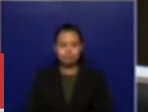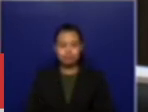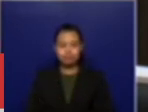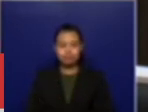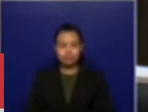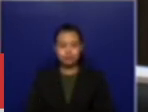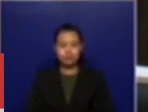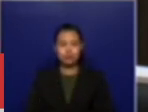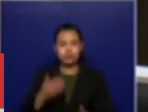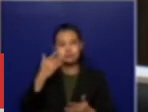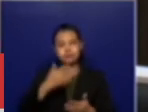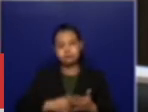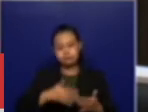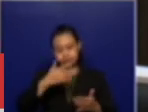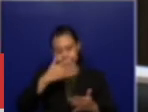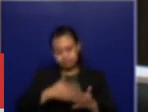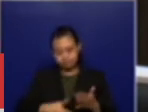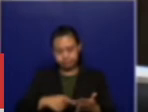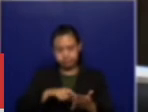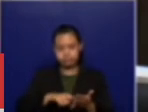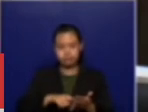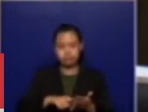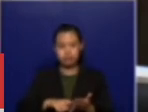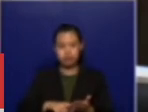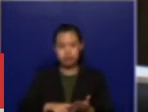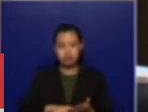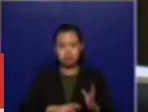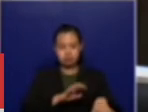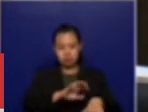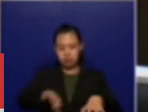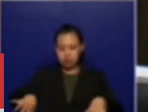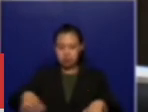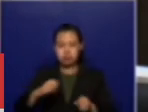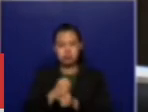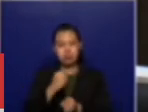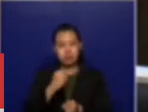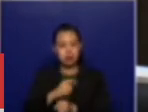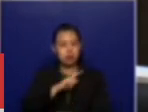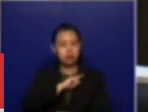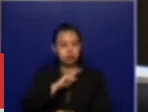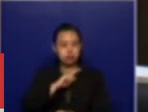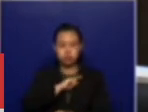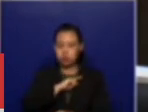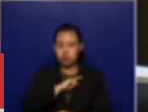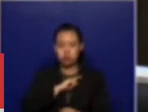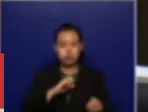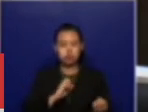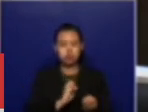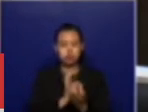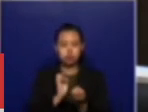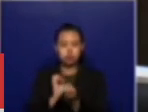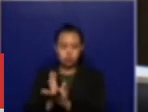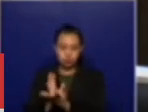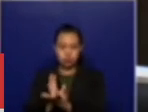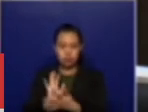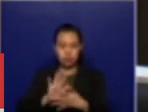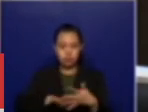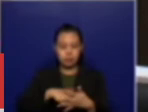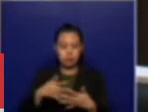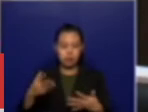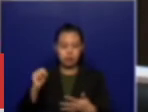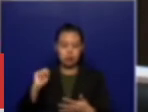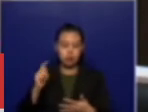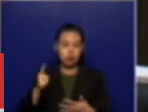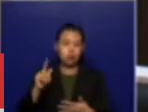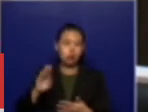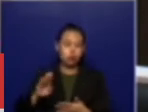คขัดขวางการทำงานของทุกฝ่ายโดยเฉพาะการจัดทำงบประมาณแผ่นดินเห็นไหม